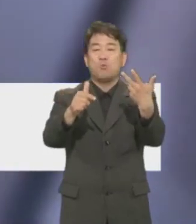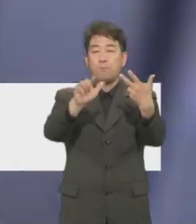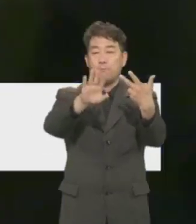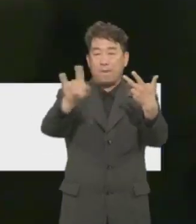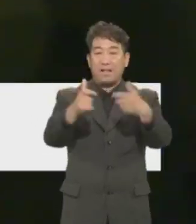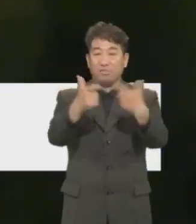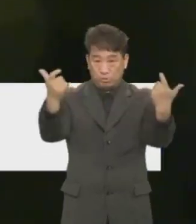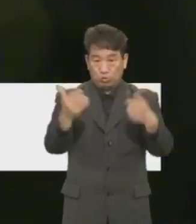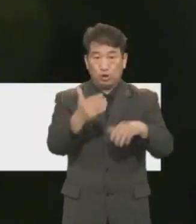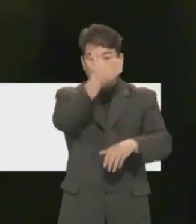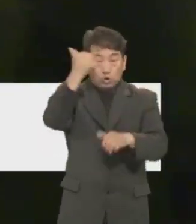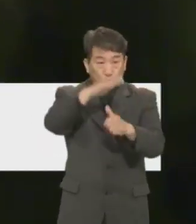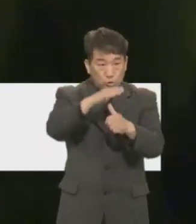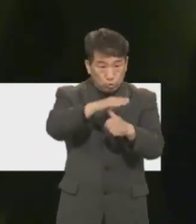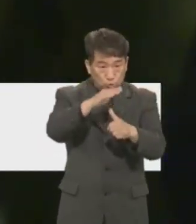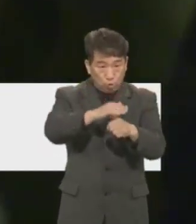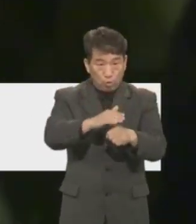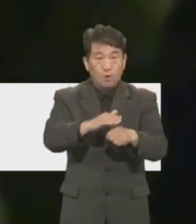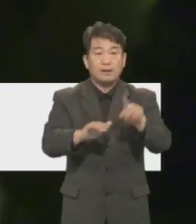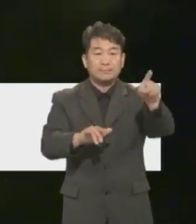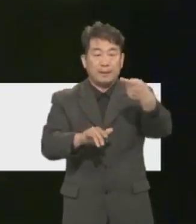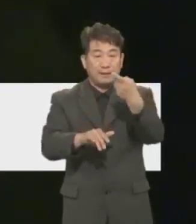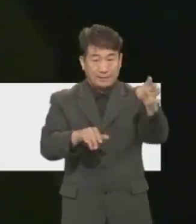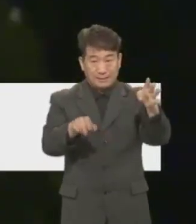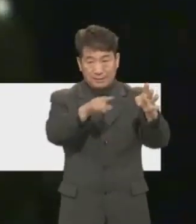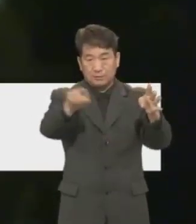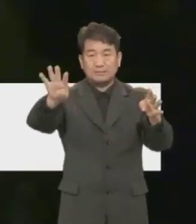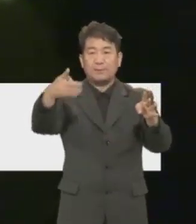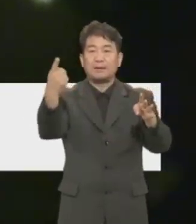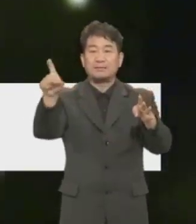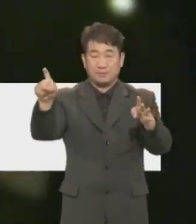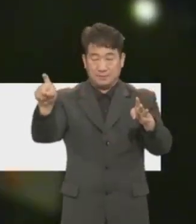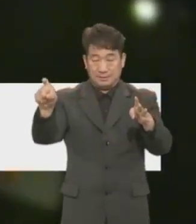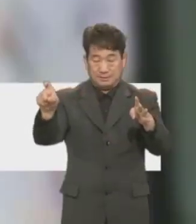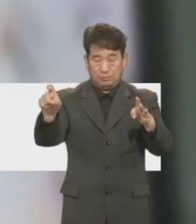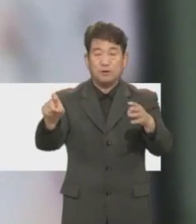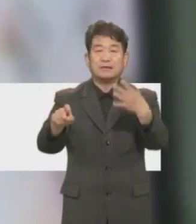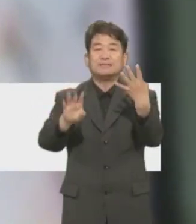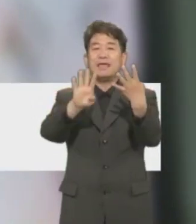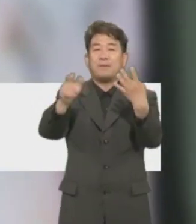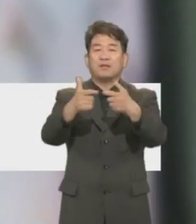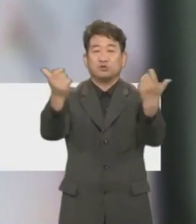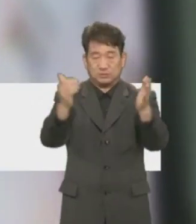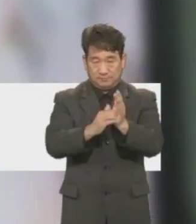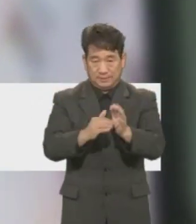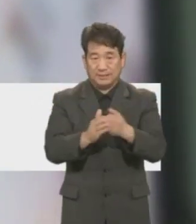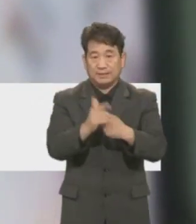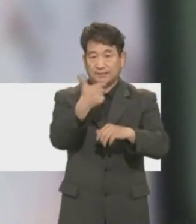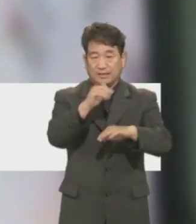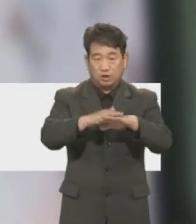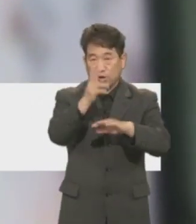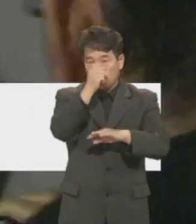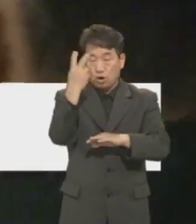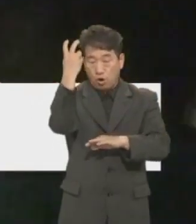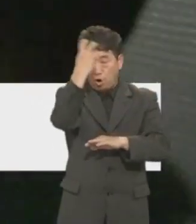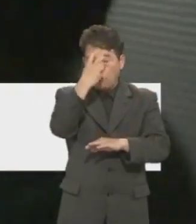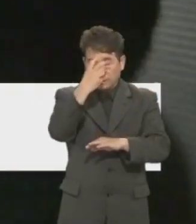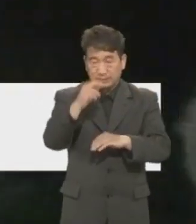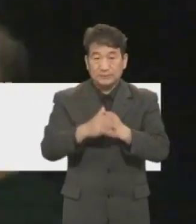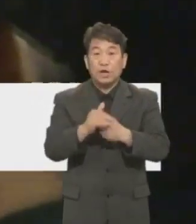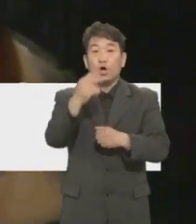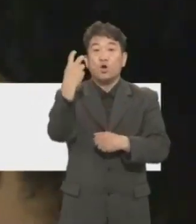만약 사범도 104명에서 41명으로 4배 가까이 늘었습니다 대전 직업은 경찰과 지자체